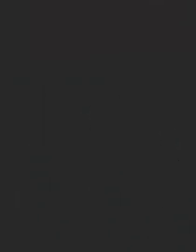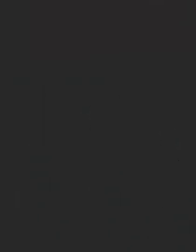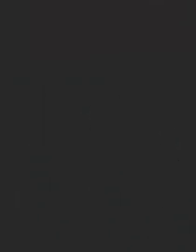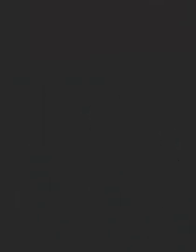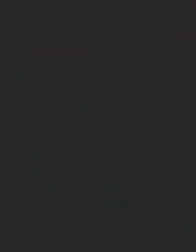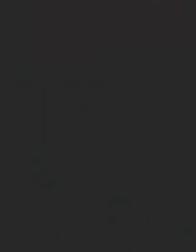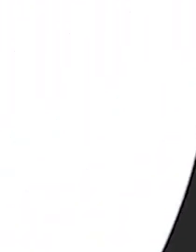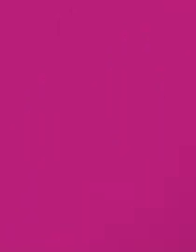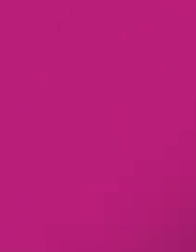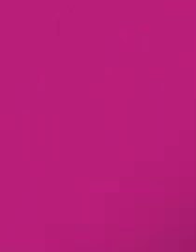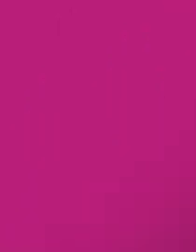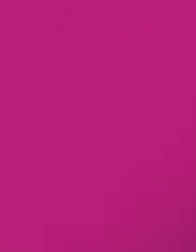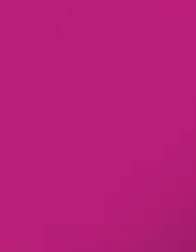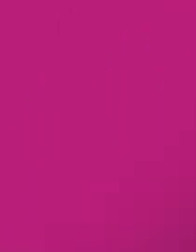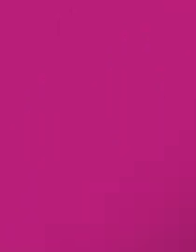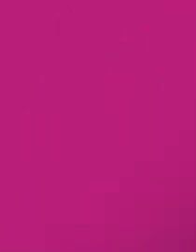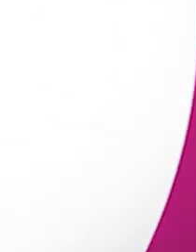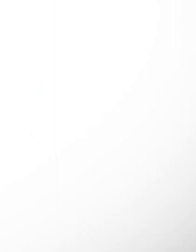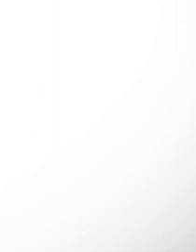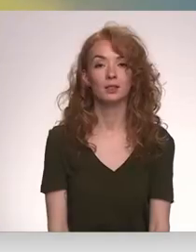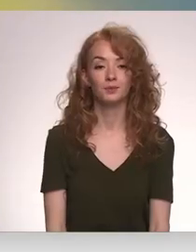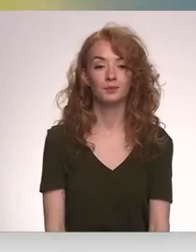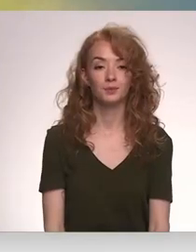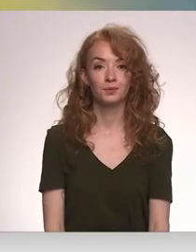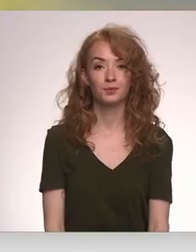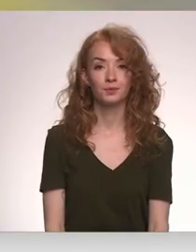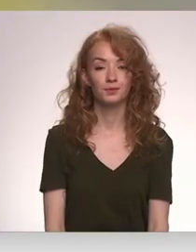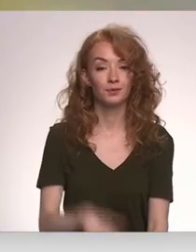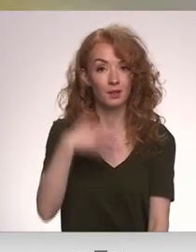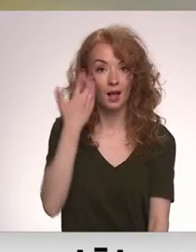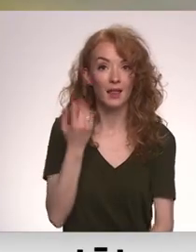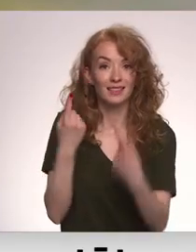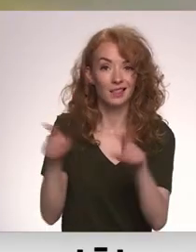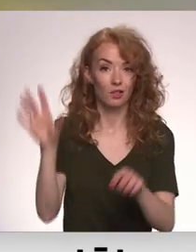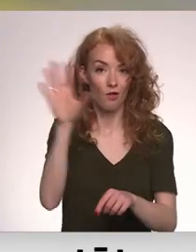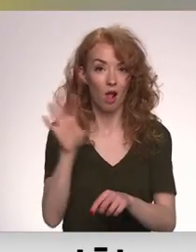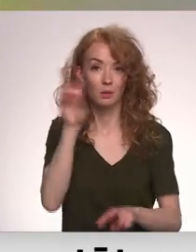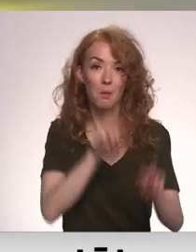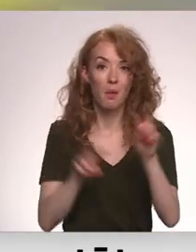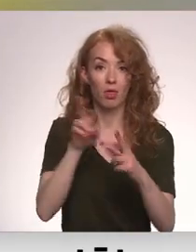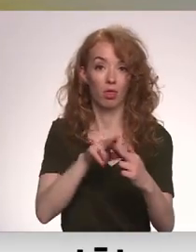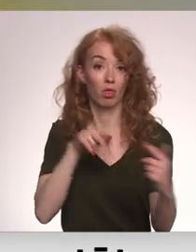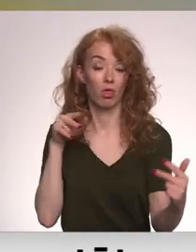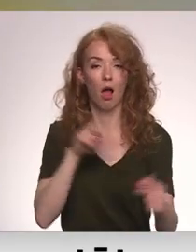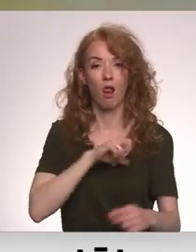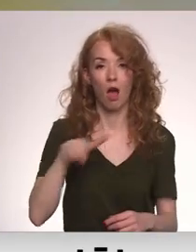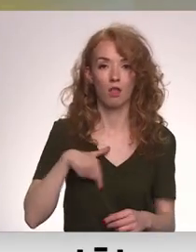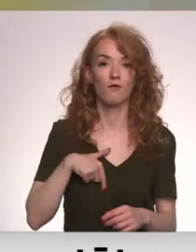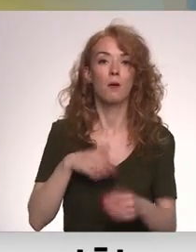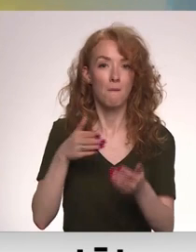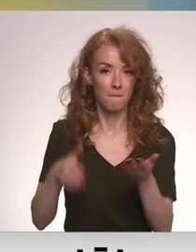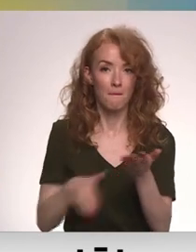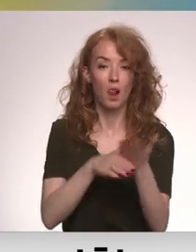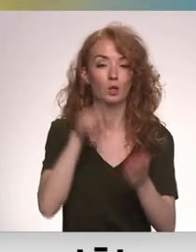Re, viss ēters ir te! Kad citas valstis meklē atrunas, Latvija